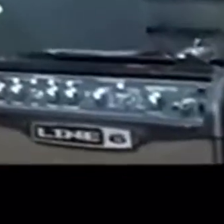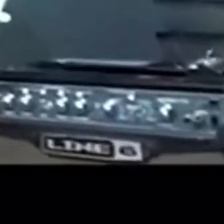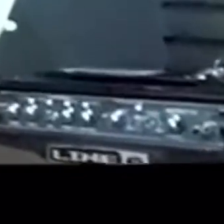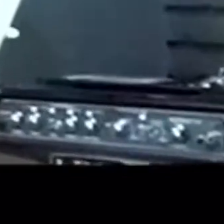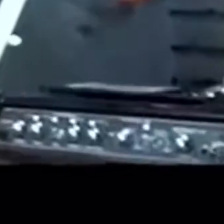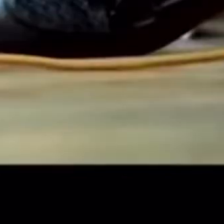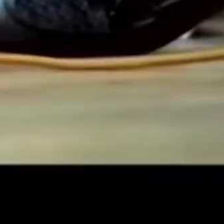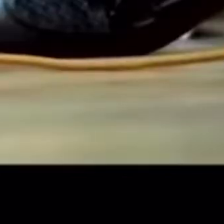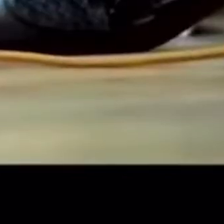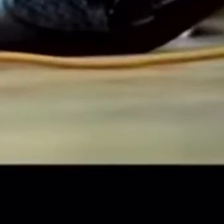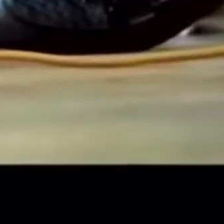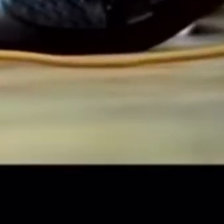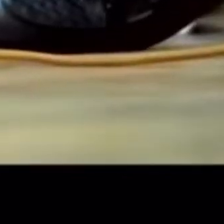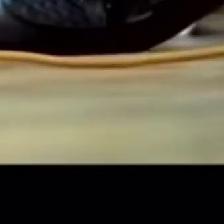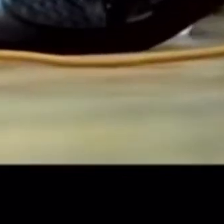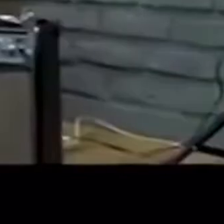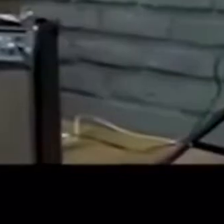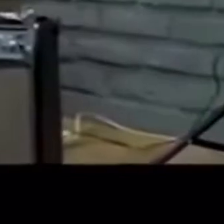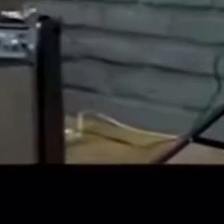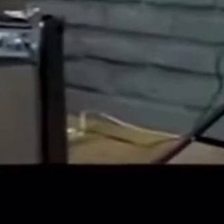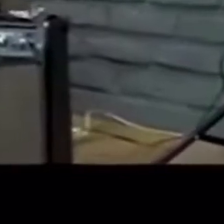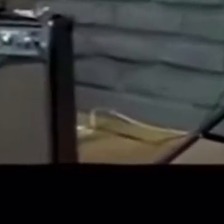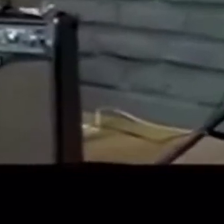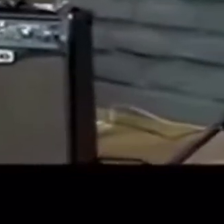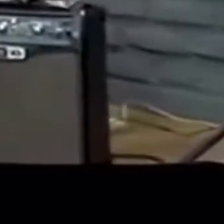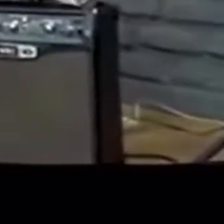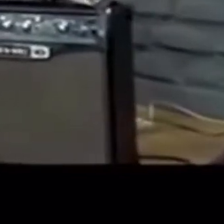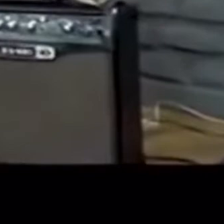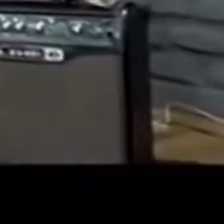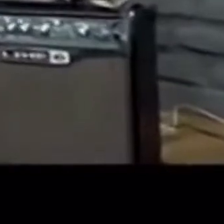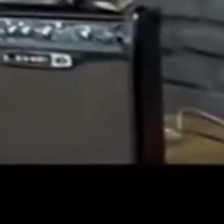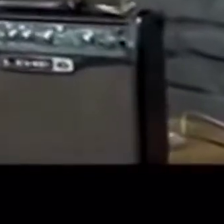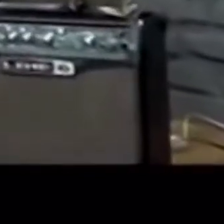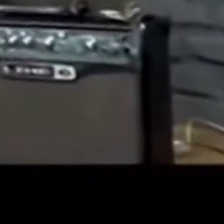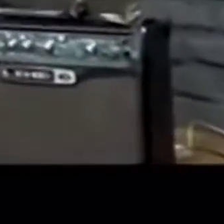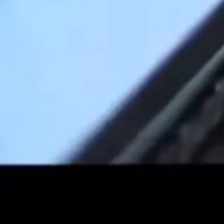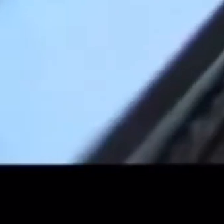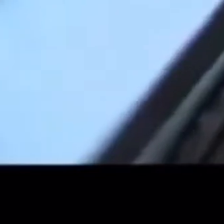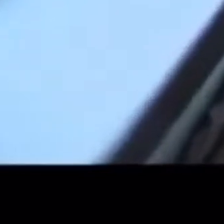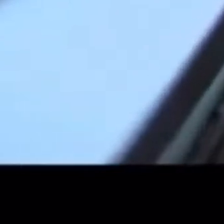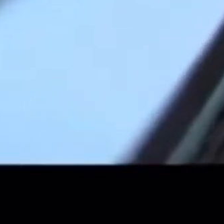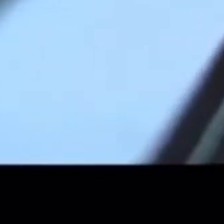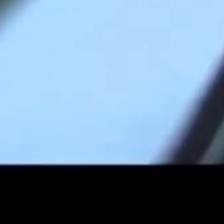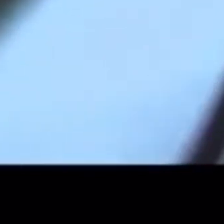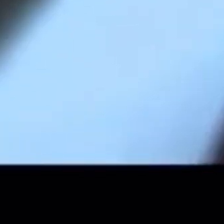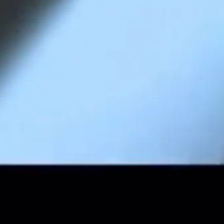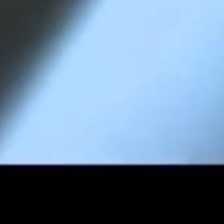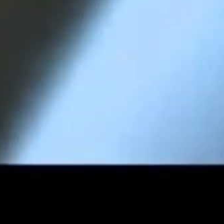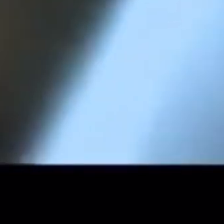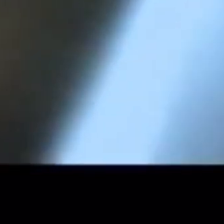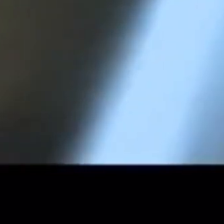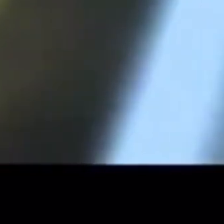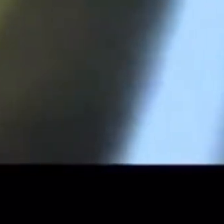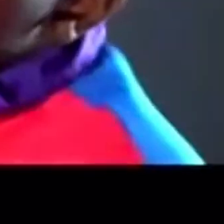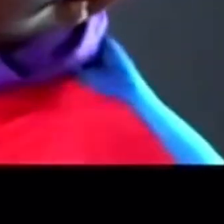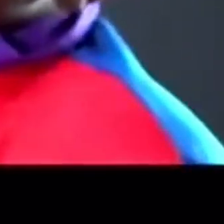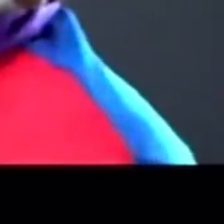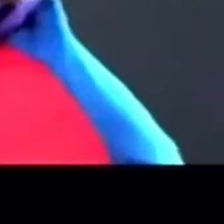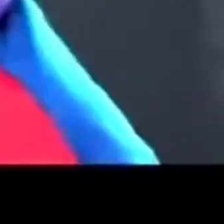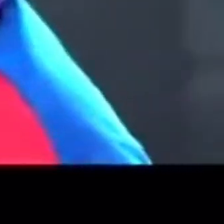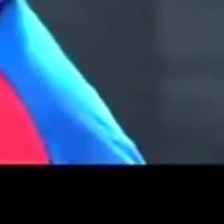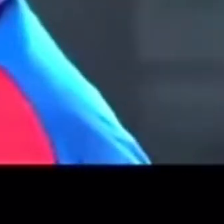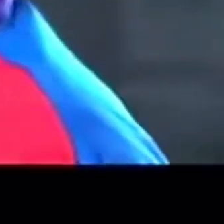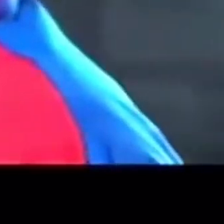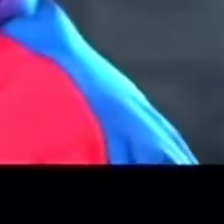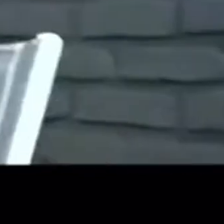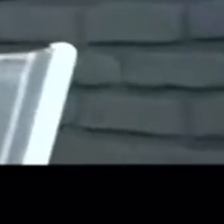Zikumadzaonekanso ngati utenga oti mudzabweranso padakali pano wadaupumitsa. Ine